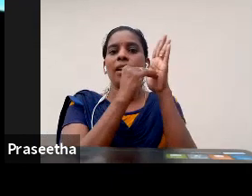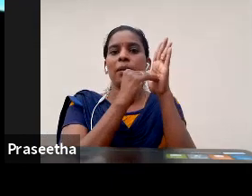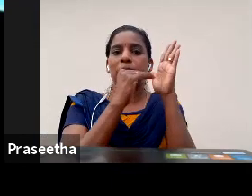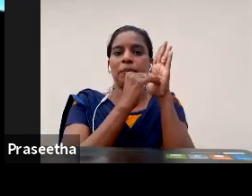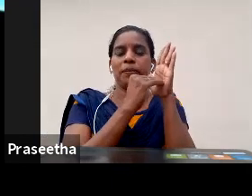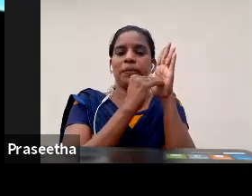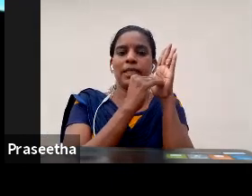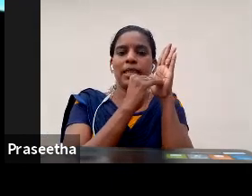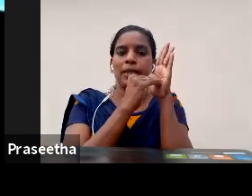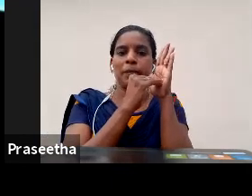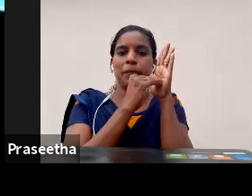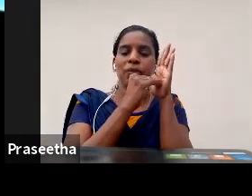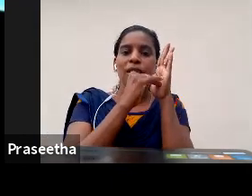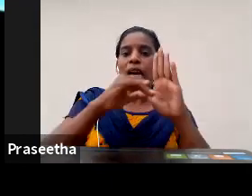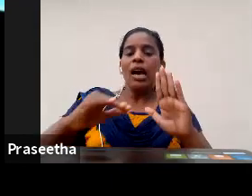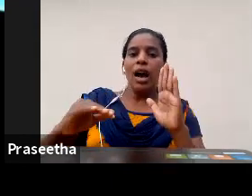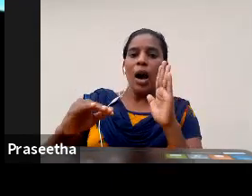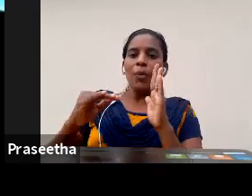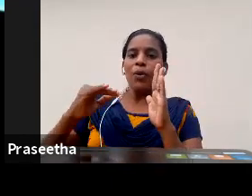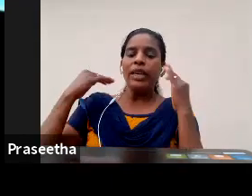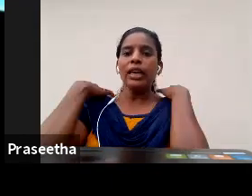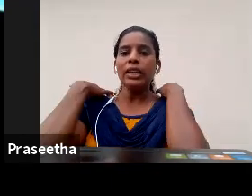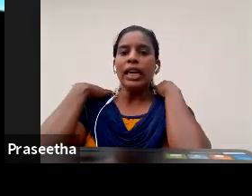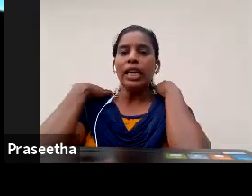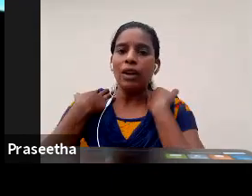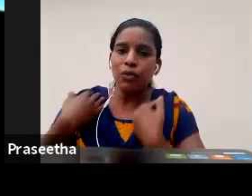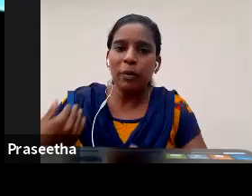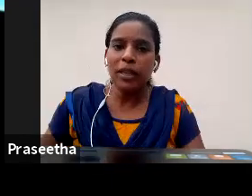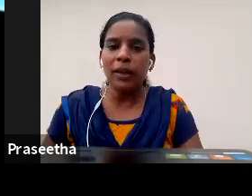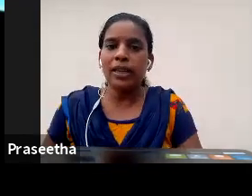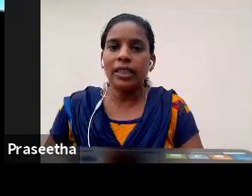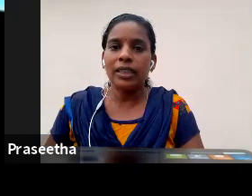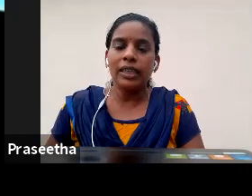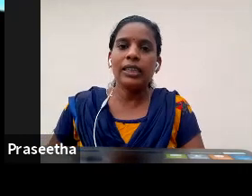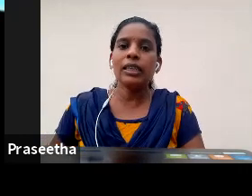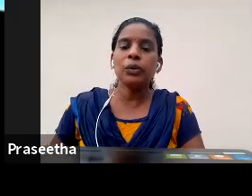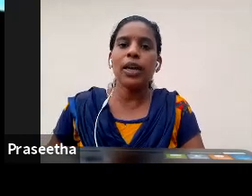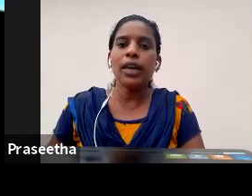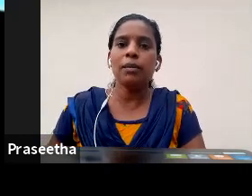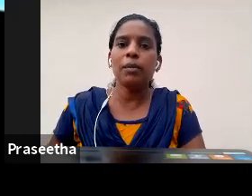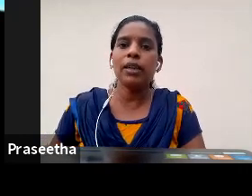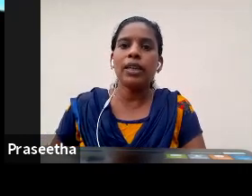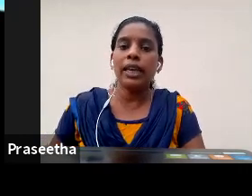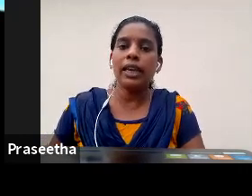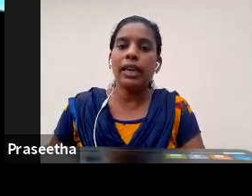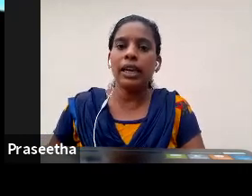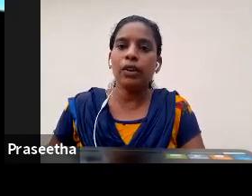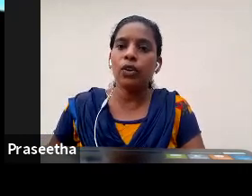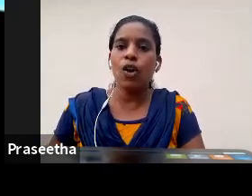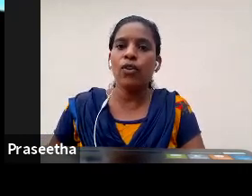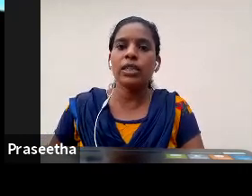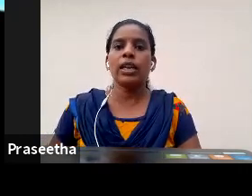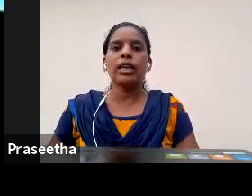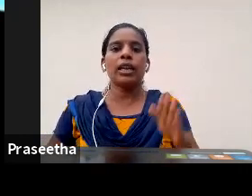ഇങ്ങനെയും കാണിക്കും സെഡ്. അപ്പോ ഇതാണ് ആൽഫബത്ത് എന്ന് പറയുന്നത്. ഇതിന്റെ കൂടെ നമ്മള് എ, ഇ, ഐ,